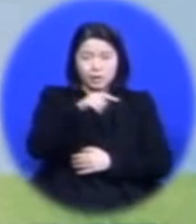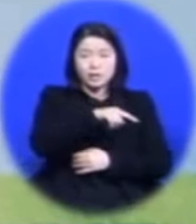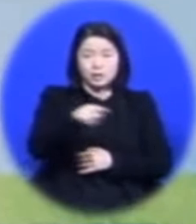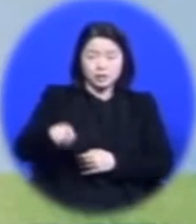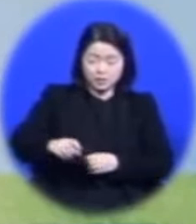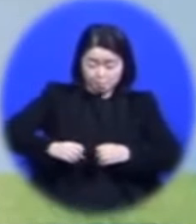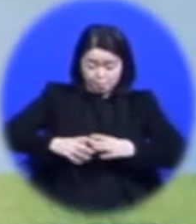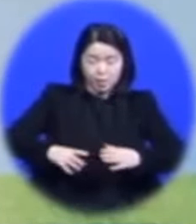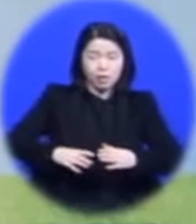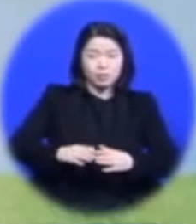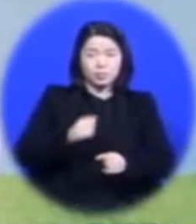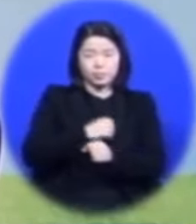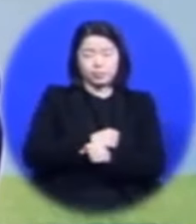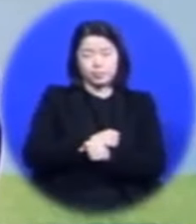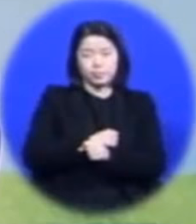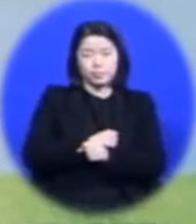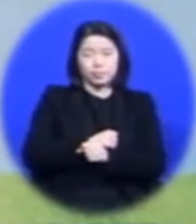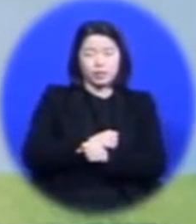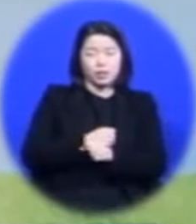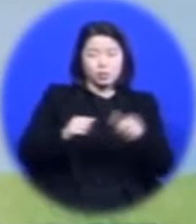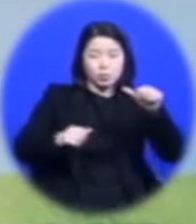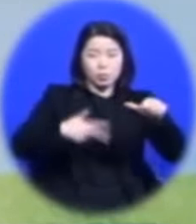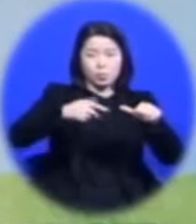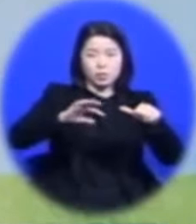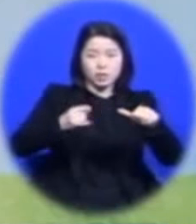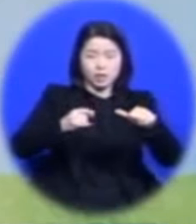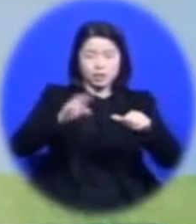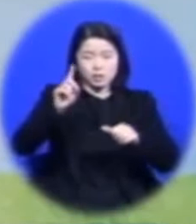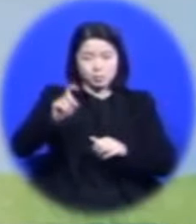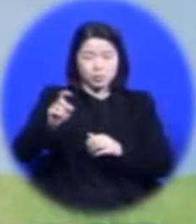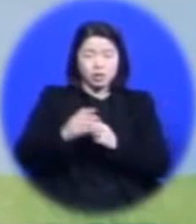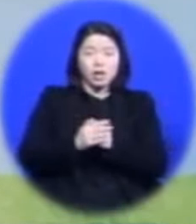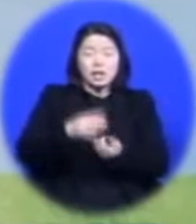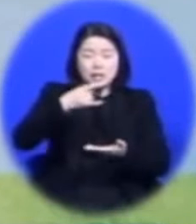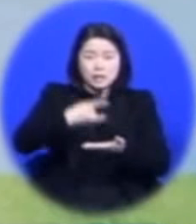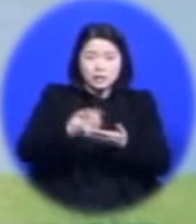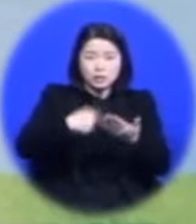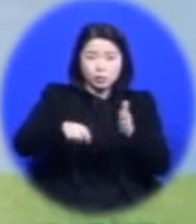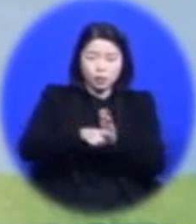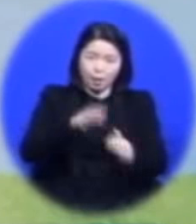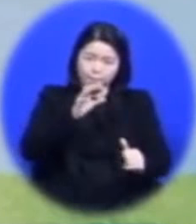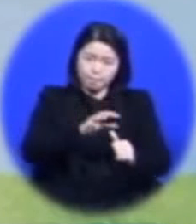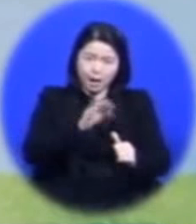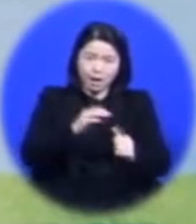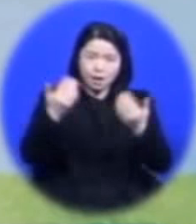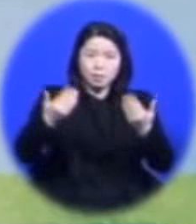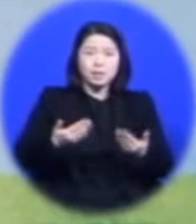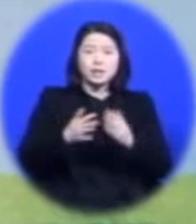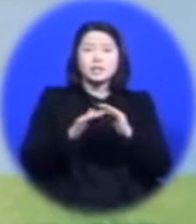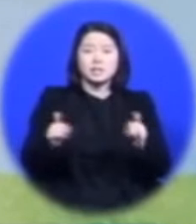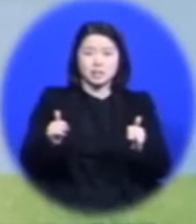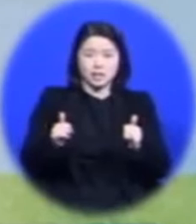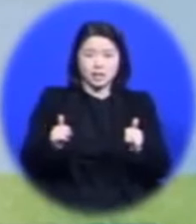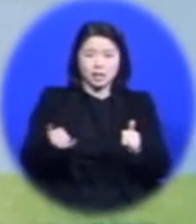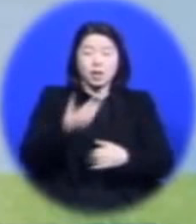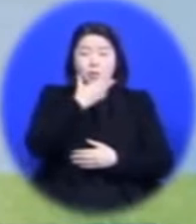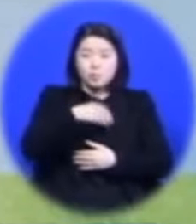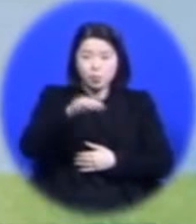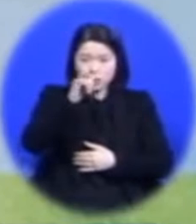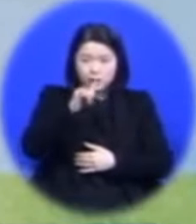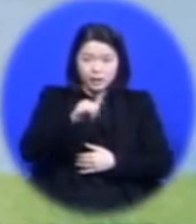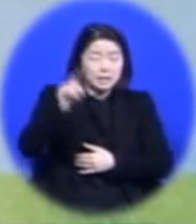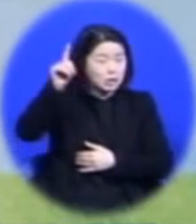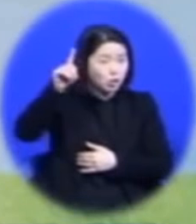배부를 것이며 마태복음 5장 10절에 의를 위하여 박해를 받은 자 복이 있나니